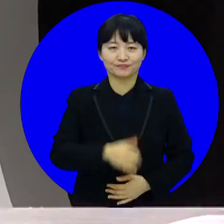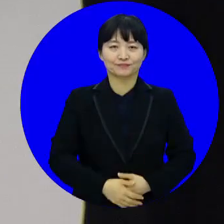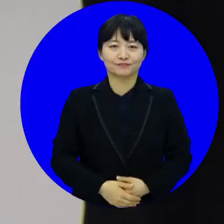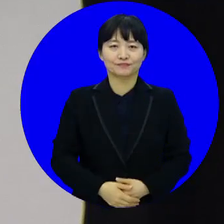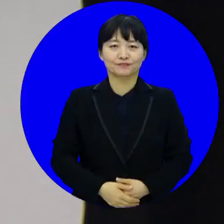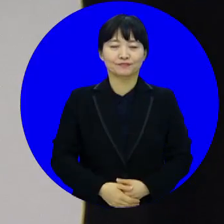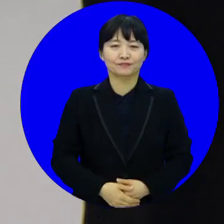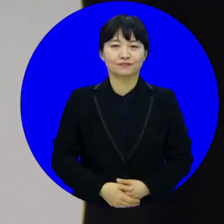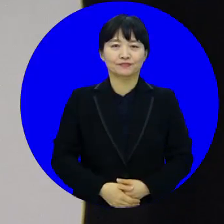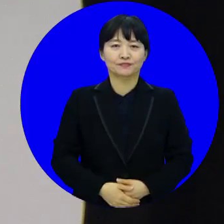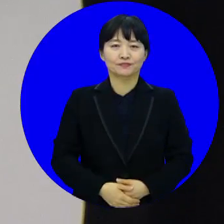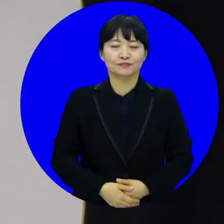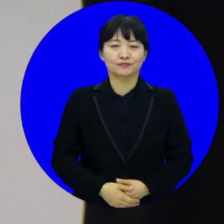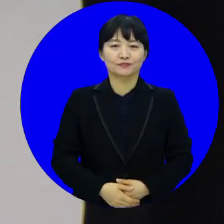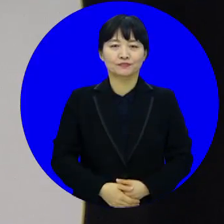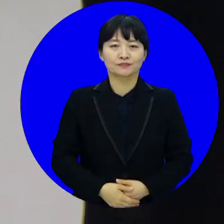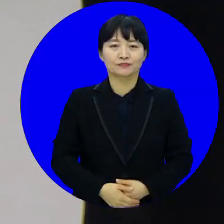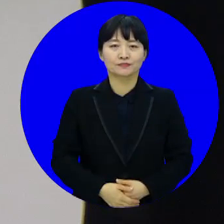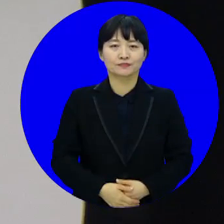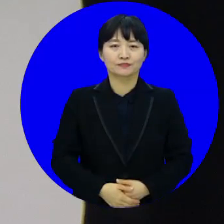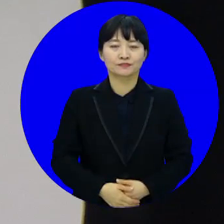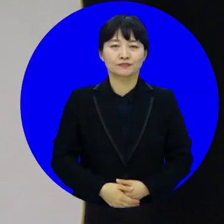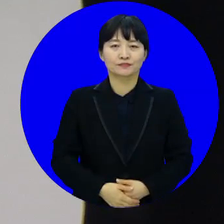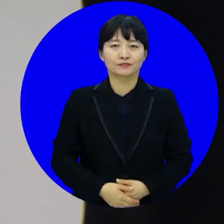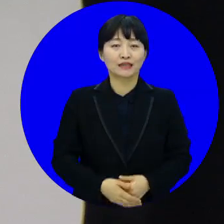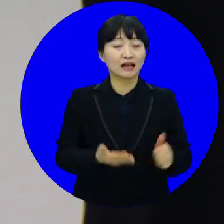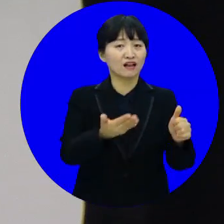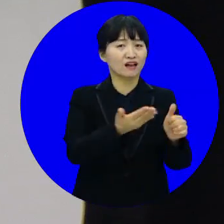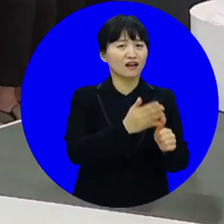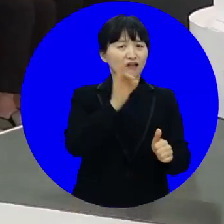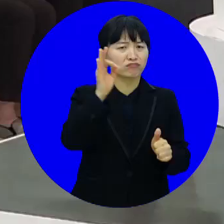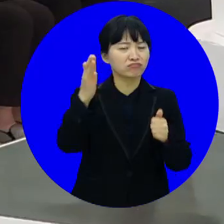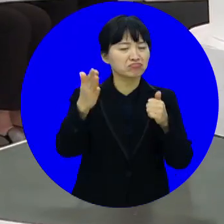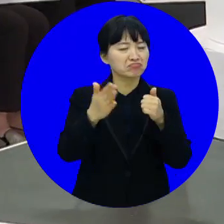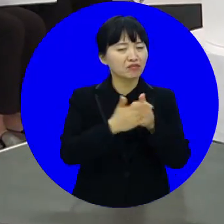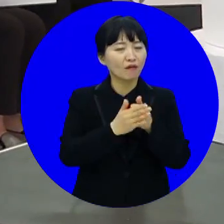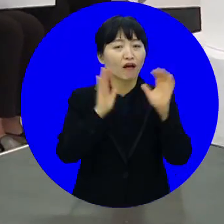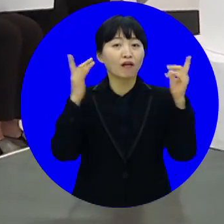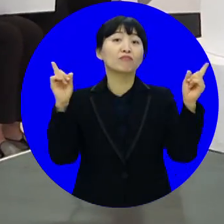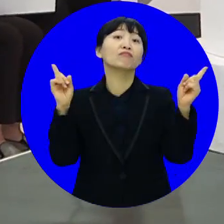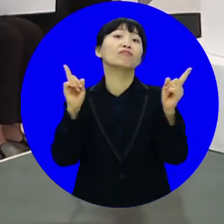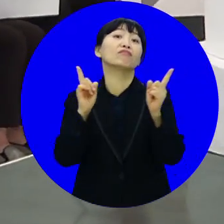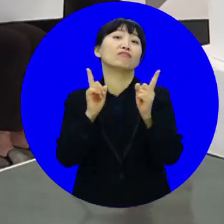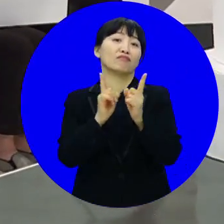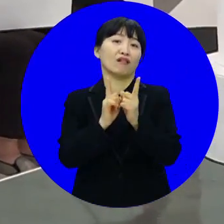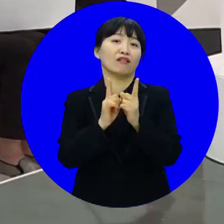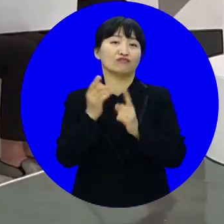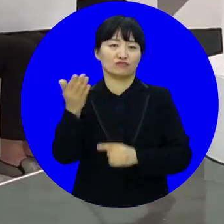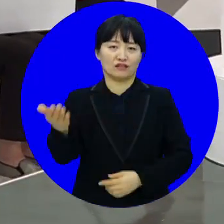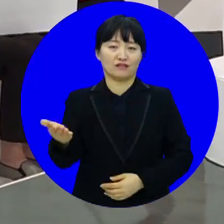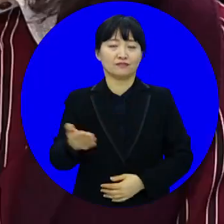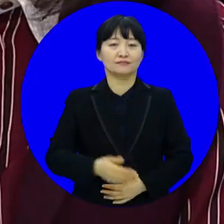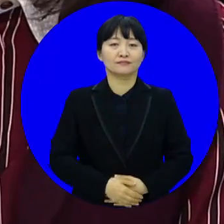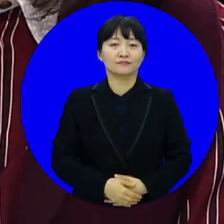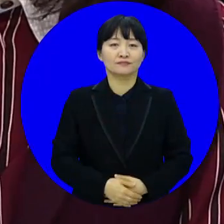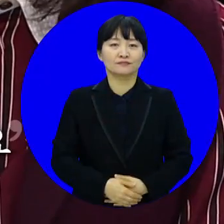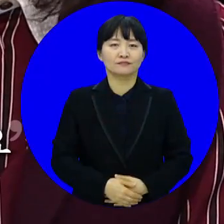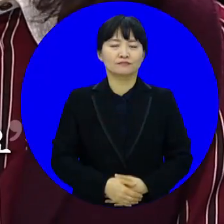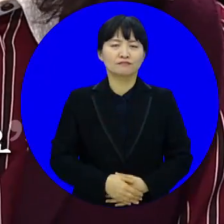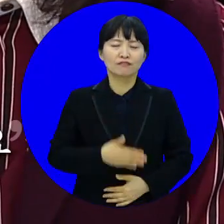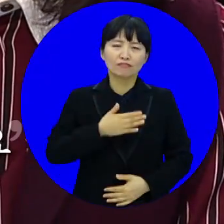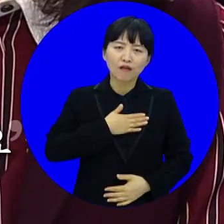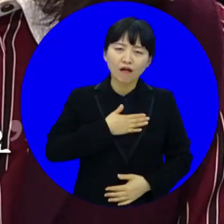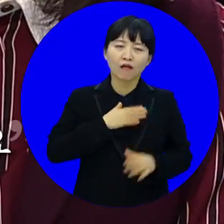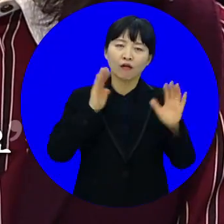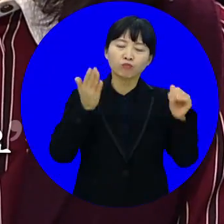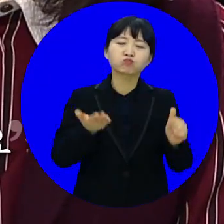있습니다. 지금 그 쓰신 분들 중에 양육비 때문에 아이를 보여준다고 쓰셨어요. 제가